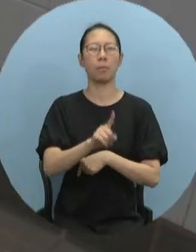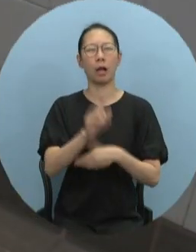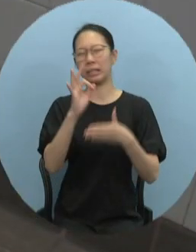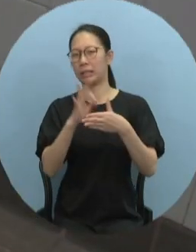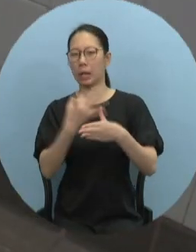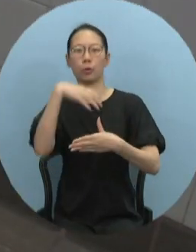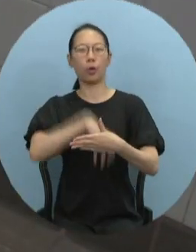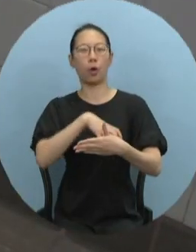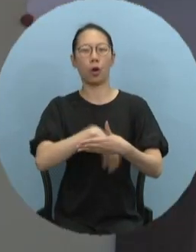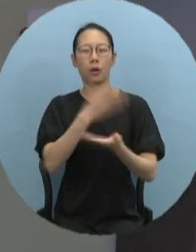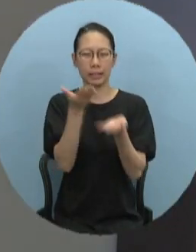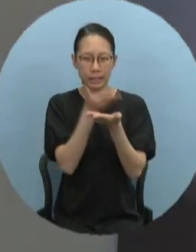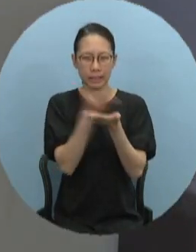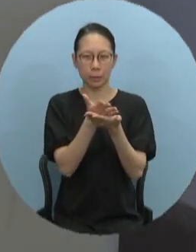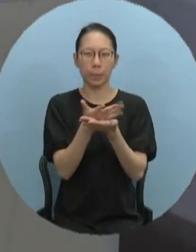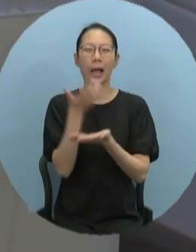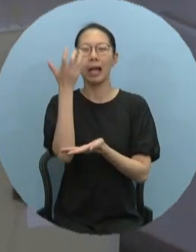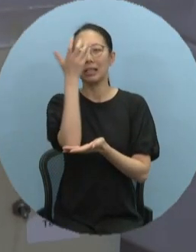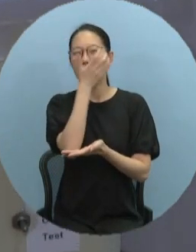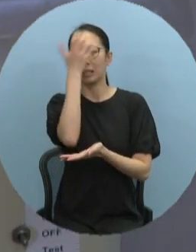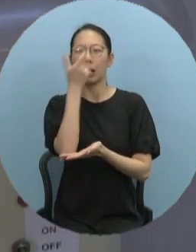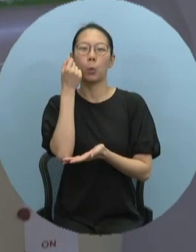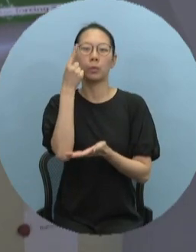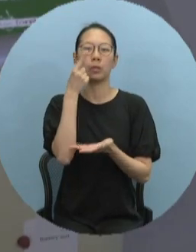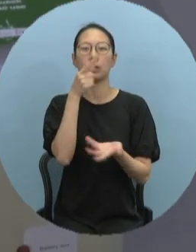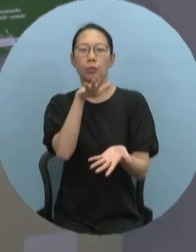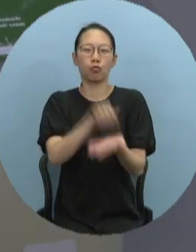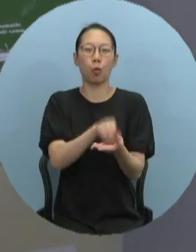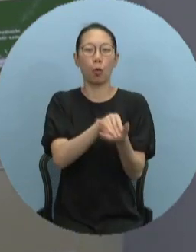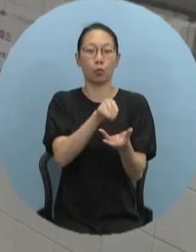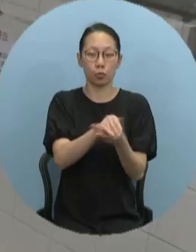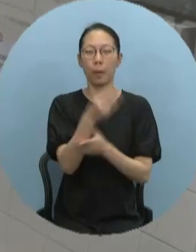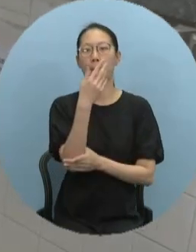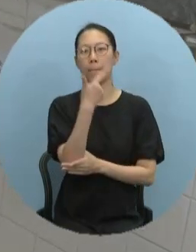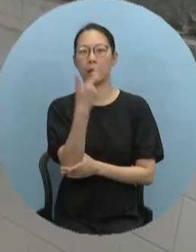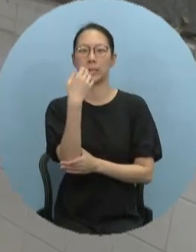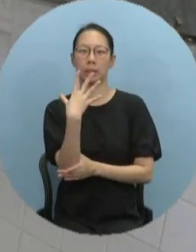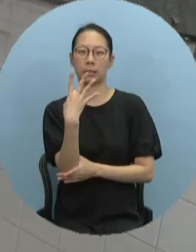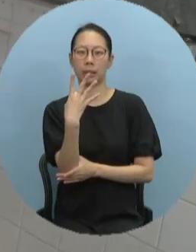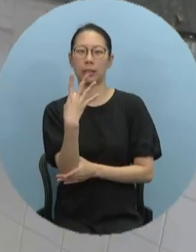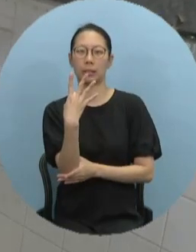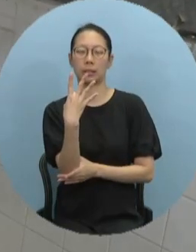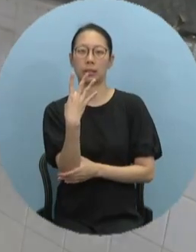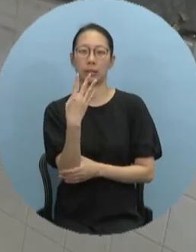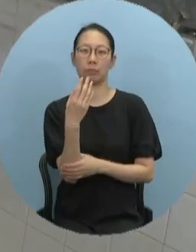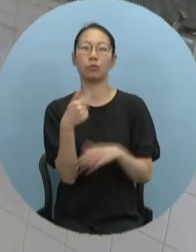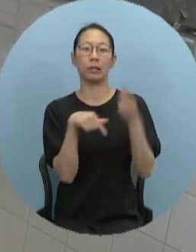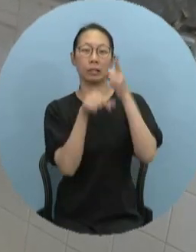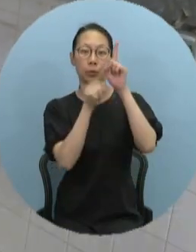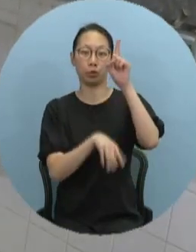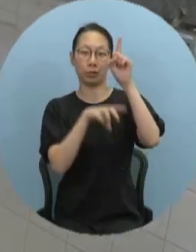咧，我哋用呢個嘅酒精捕鼠器咧，係捉到咧84隻老鼠嘅。咁但係喺